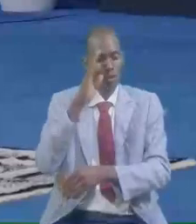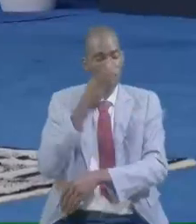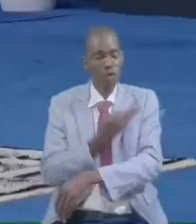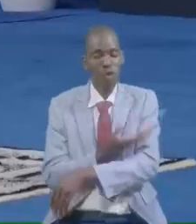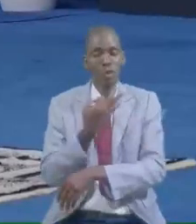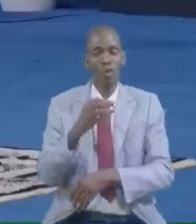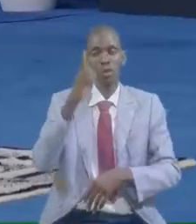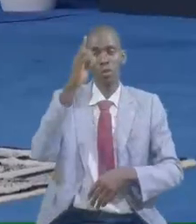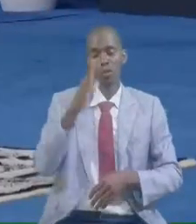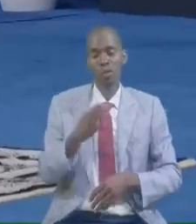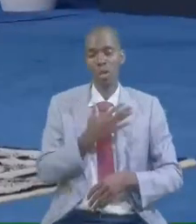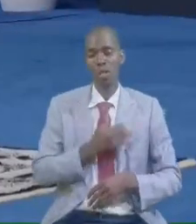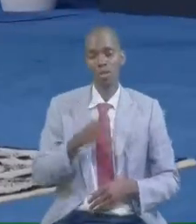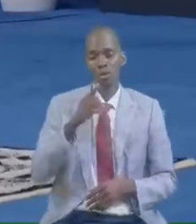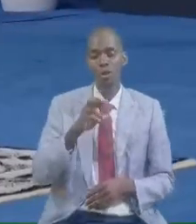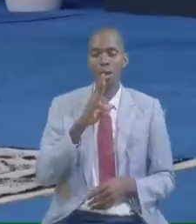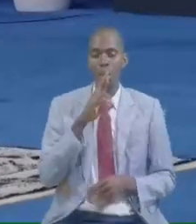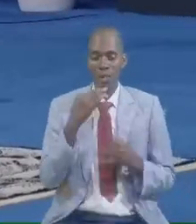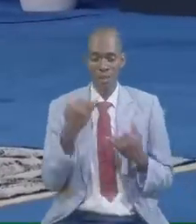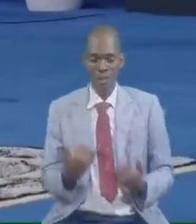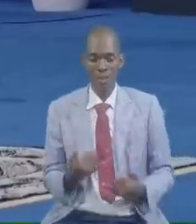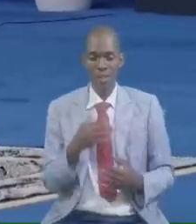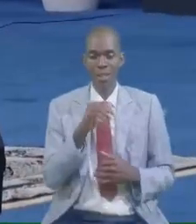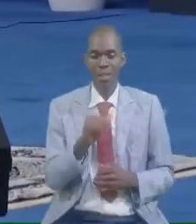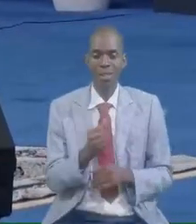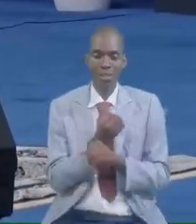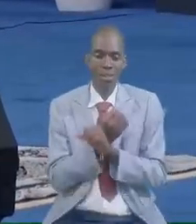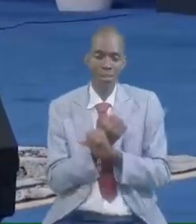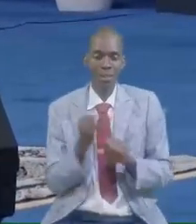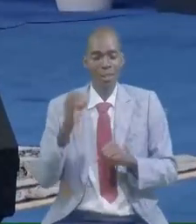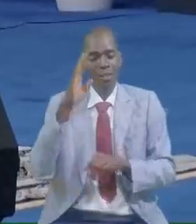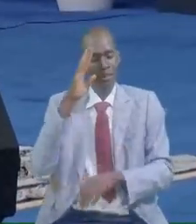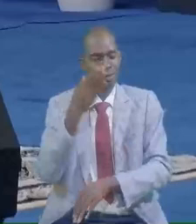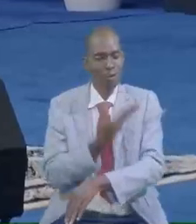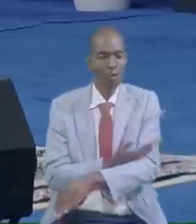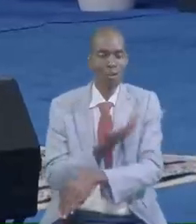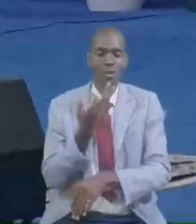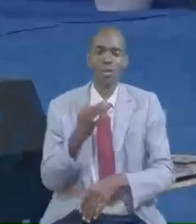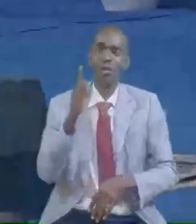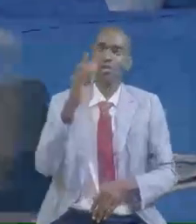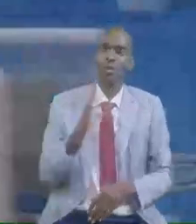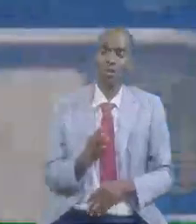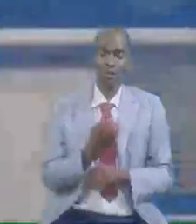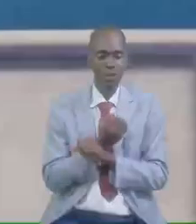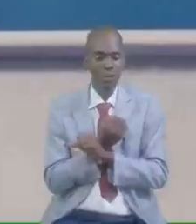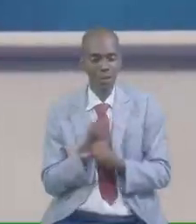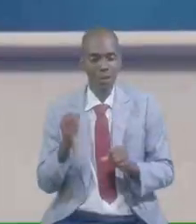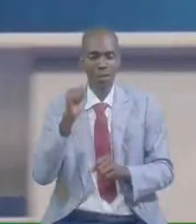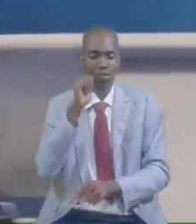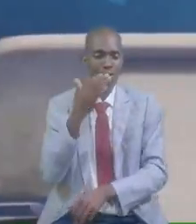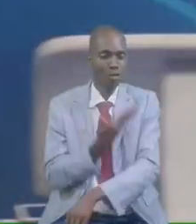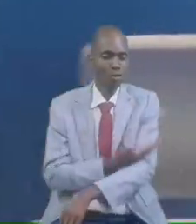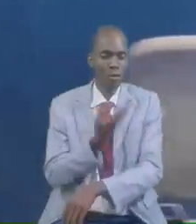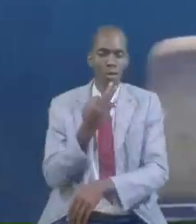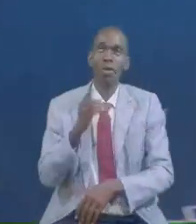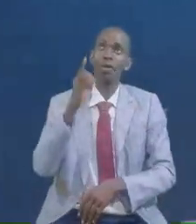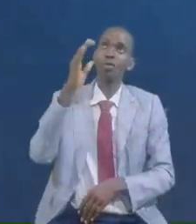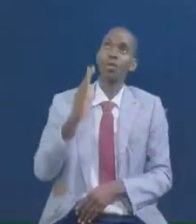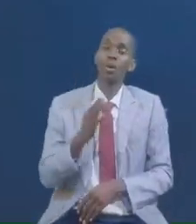né, Fils né de Dieu, fille de Dieu né de nouveau. Maintenant, sa bénédiction sont sur